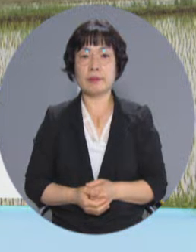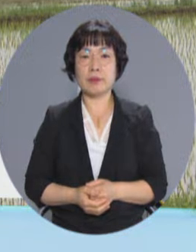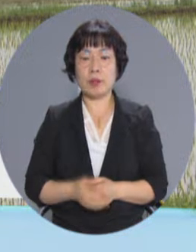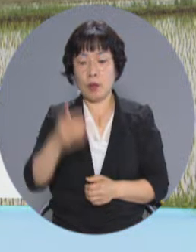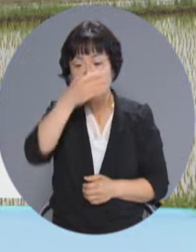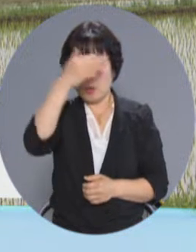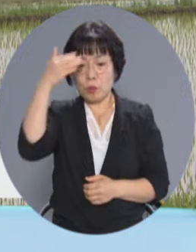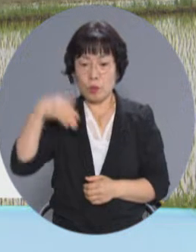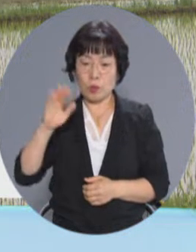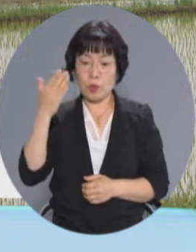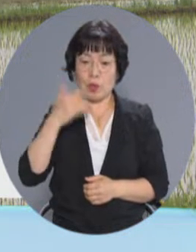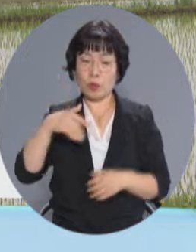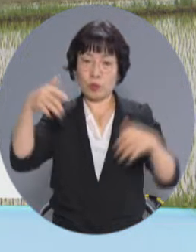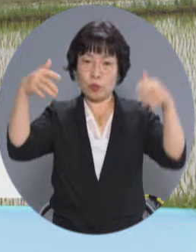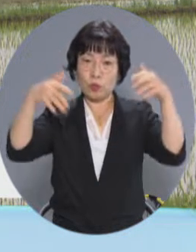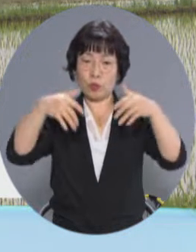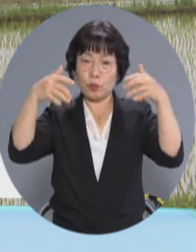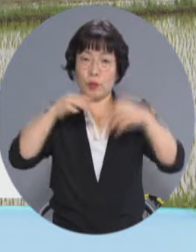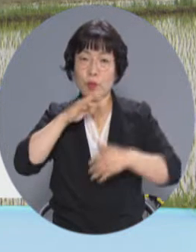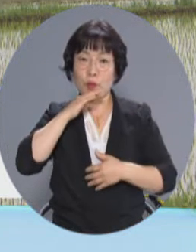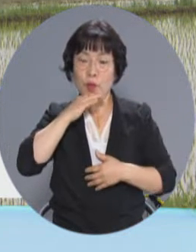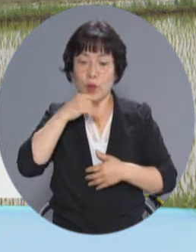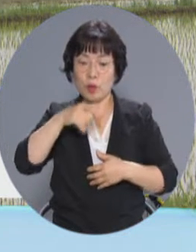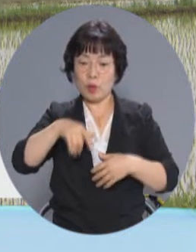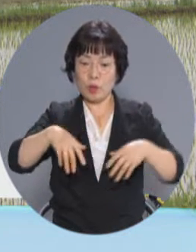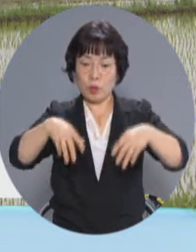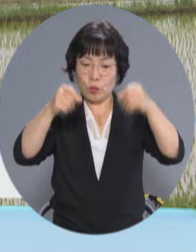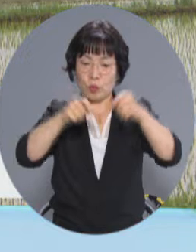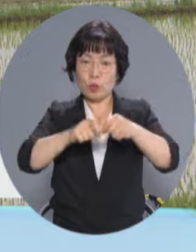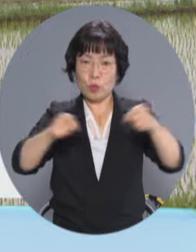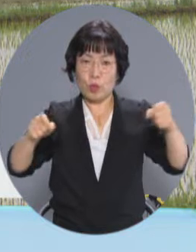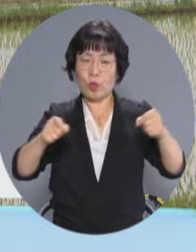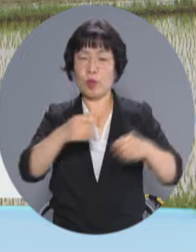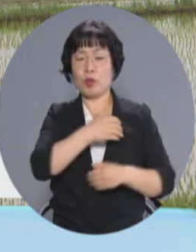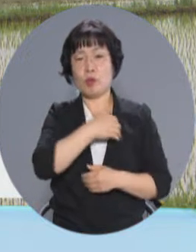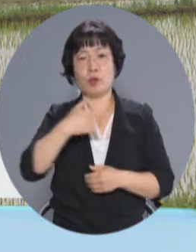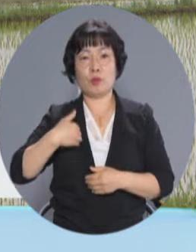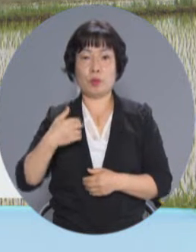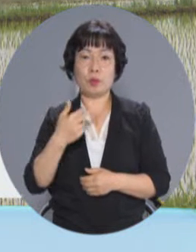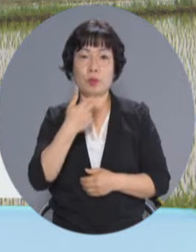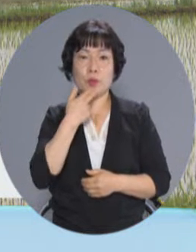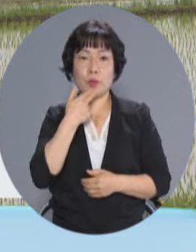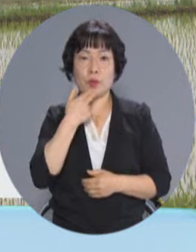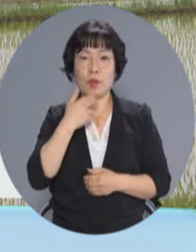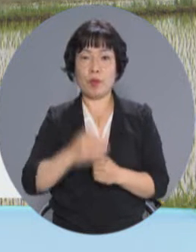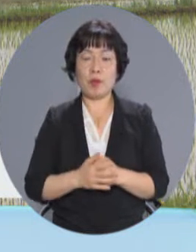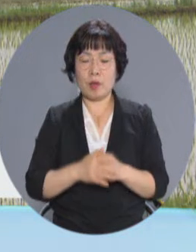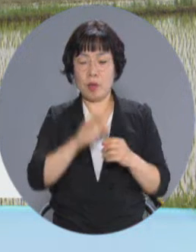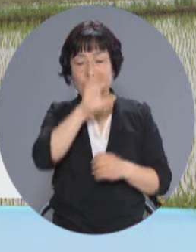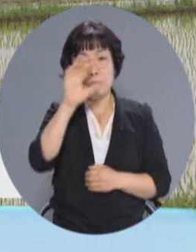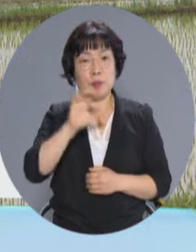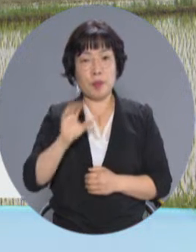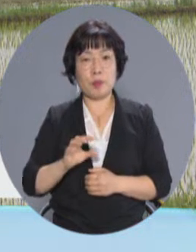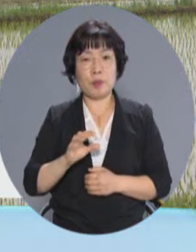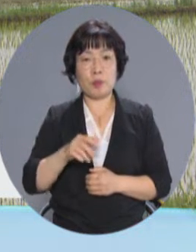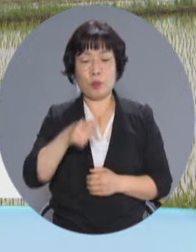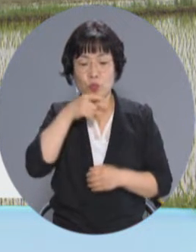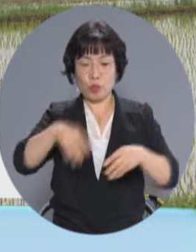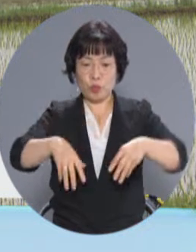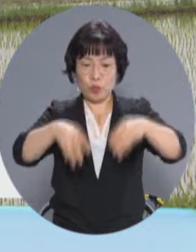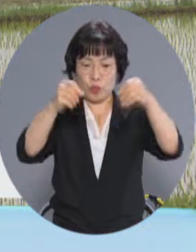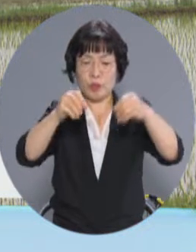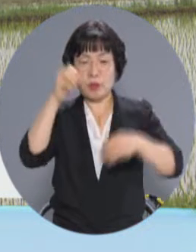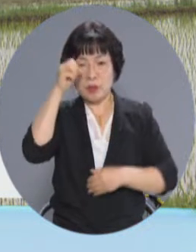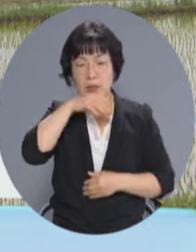다행히 최근 단비가 내리긴 했지만 가뭄 해소에는 충분하지 않습니다. 매번 반복되는 가뭄에도 땜질식